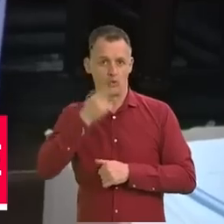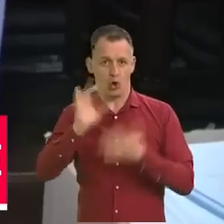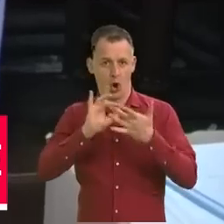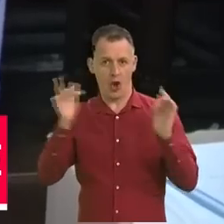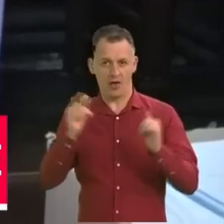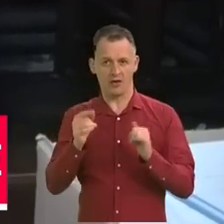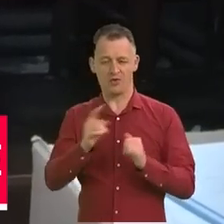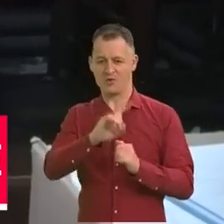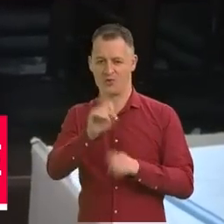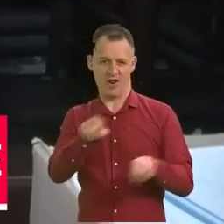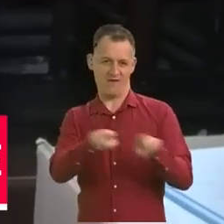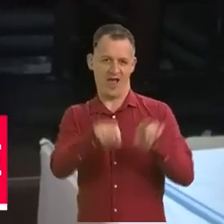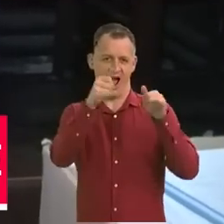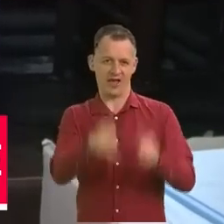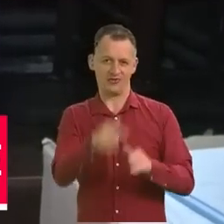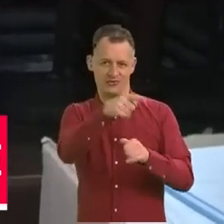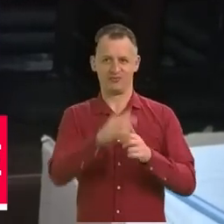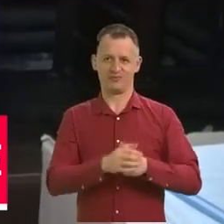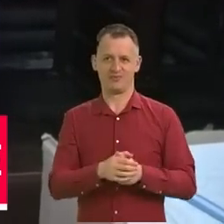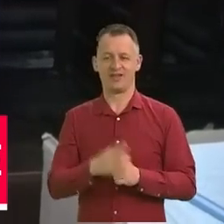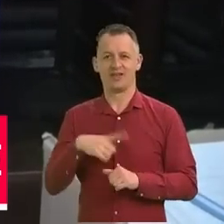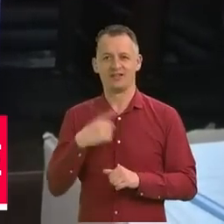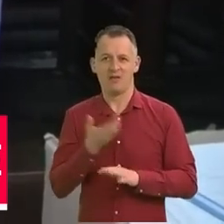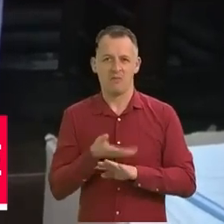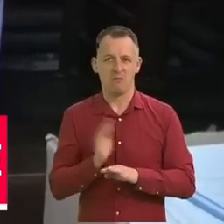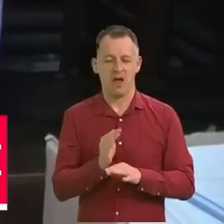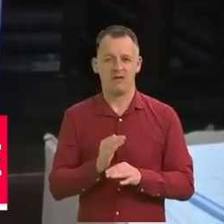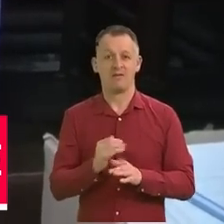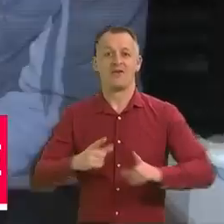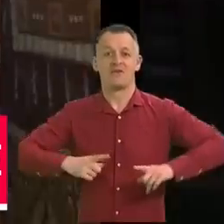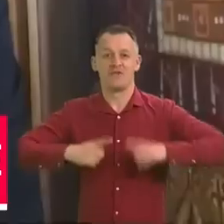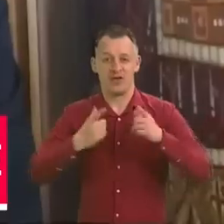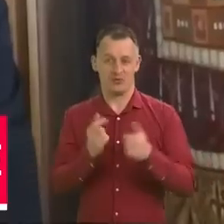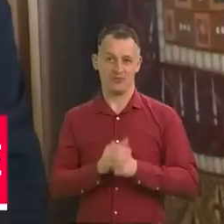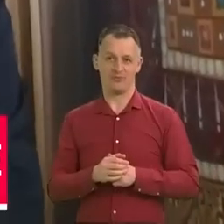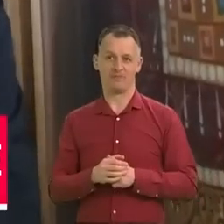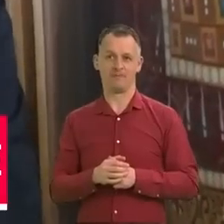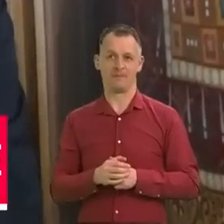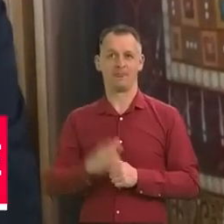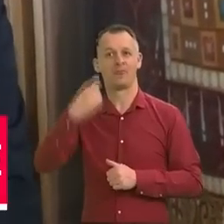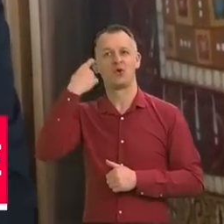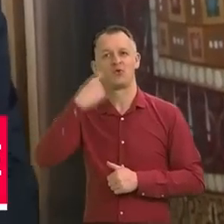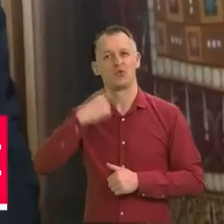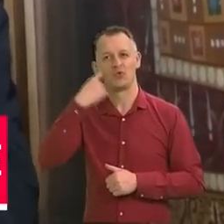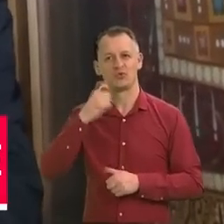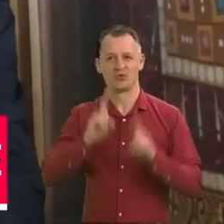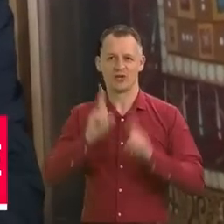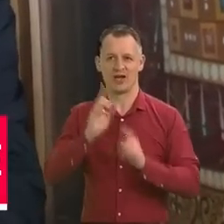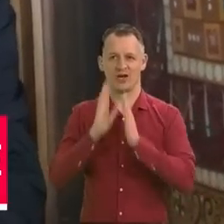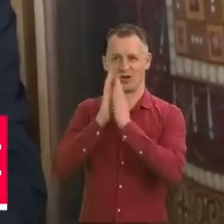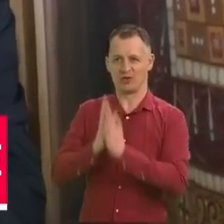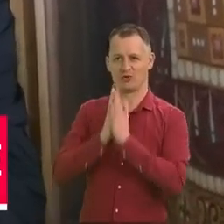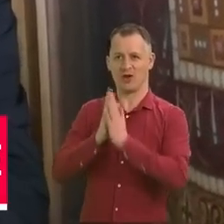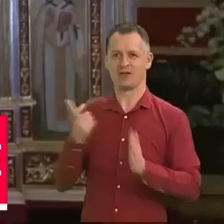Manu-i ca aici. Aici e mai... Ești pe viu, trăiești. Nu știu dacă rugăciunea se poate